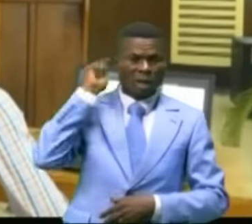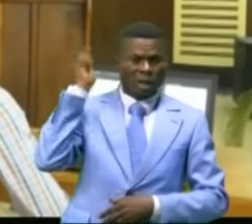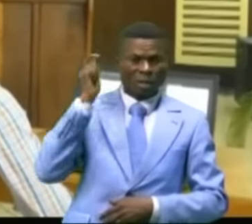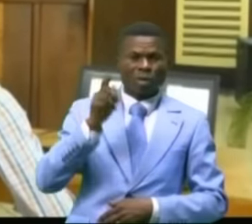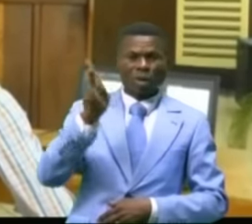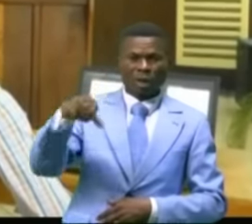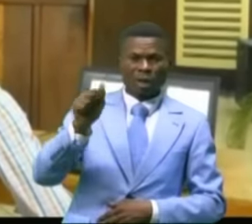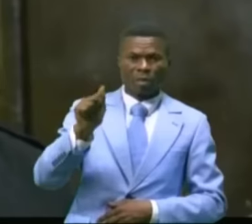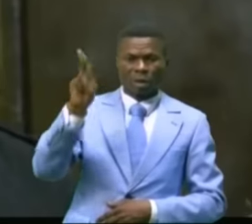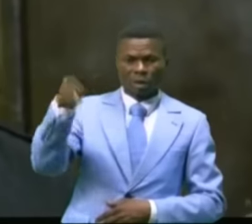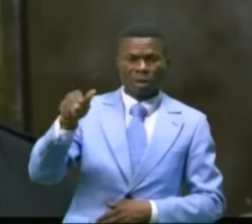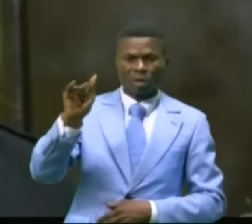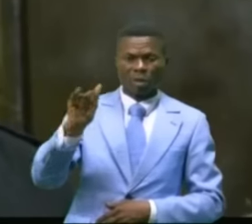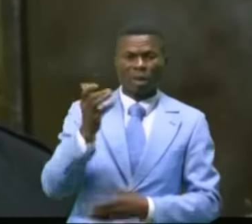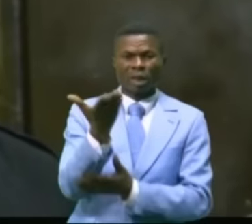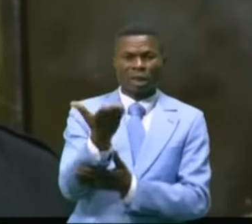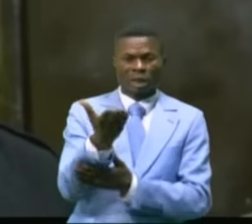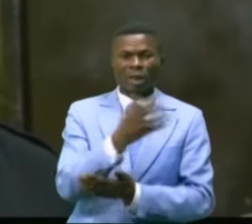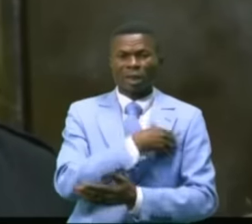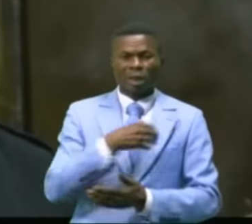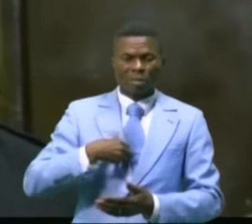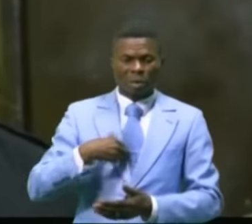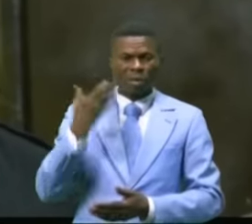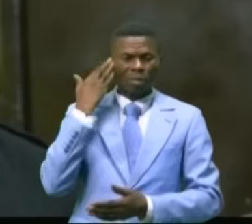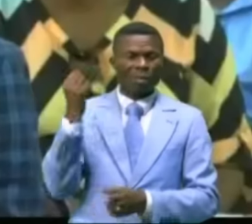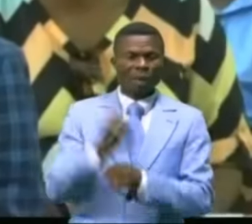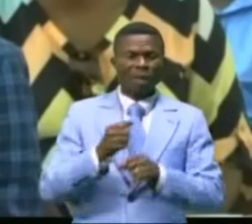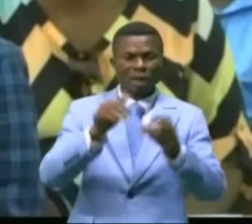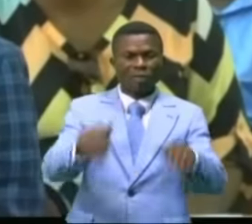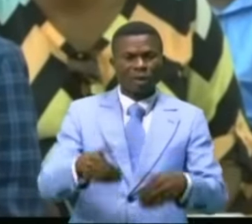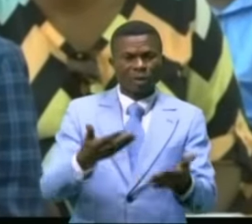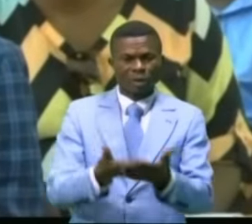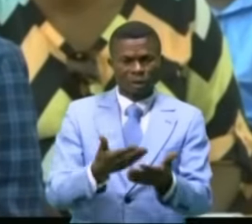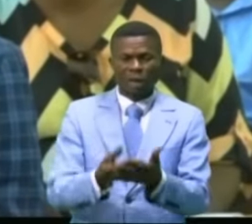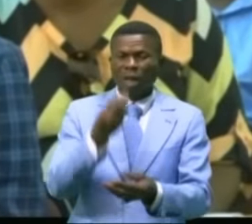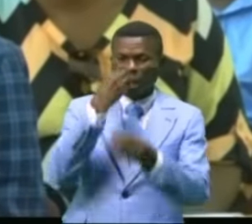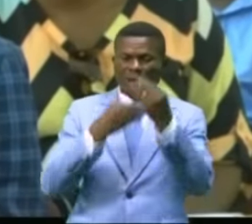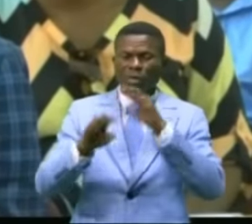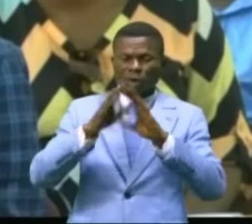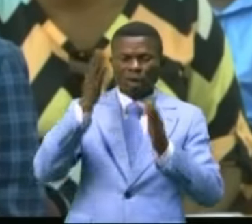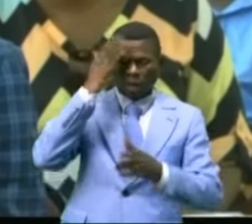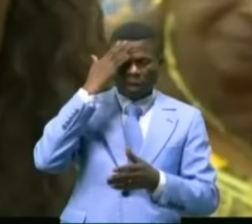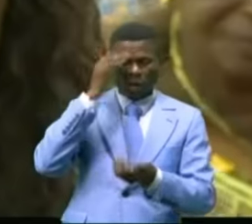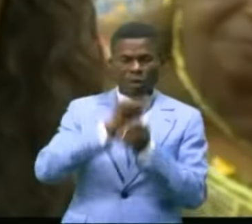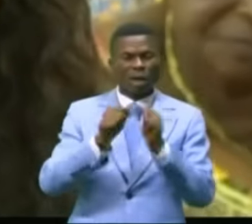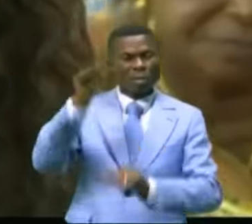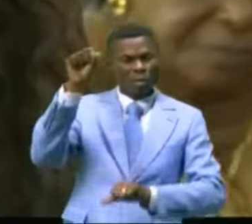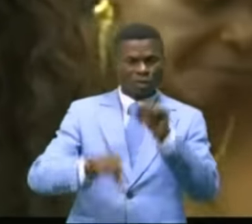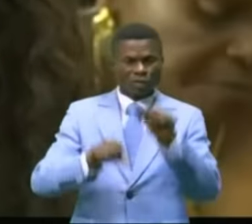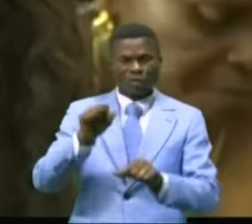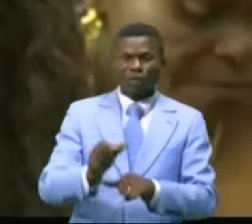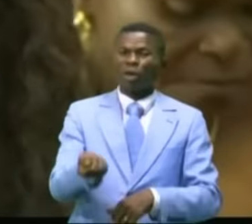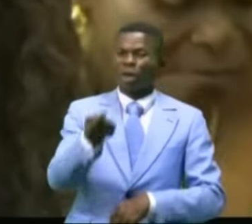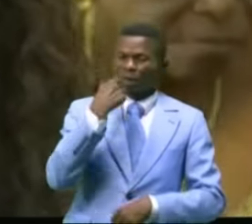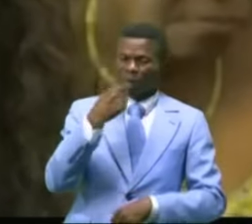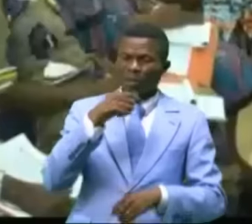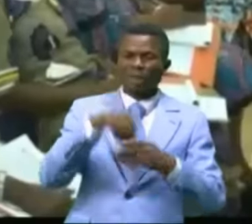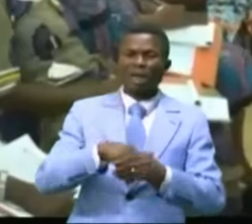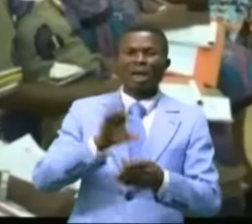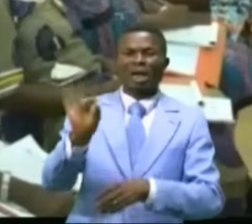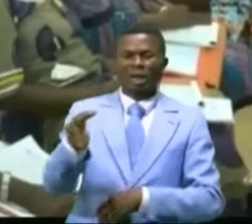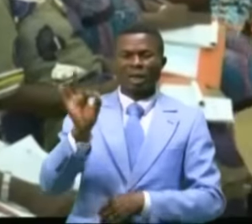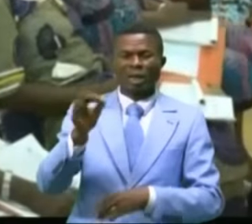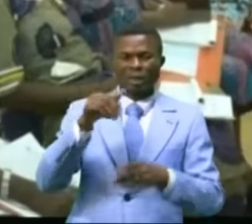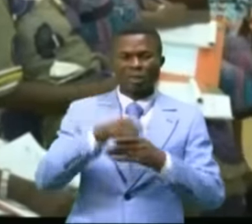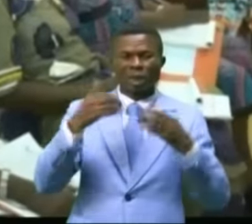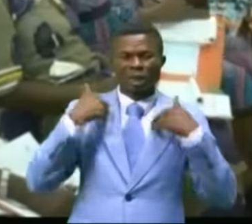Bokena exhorte les maraîchers et les consommateurs à prendre conscience sur les méfaits des pesticides chimiques sur la